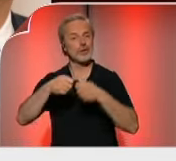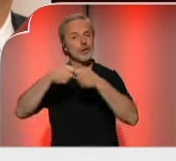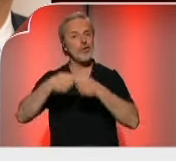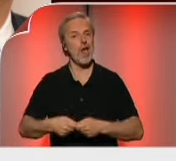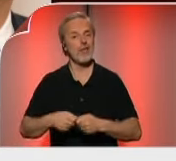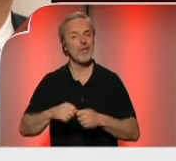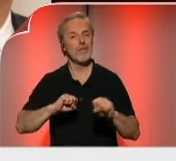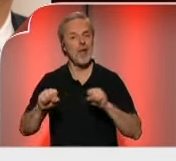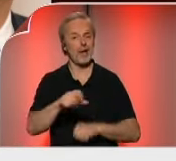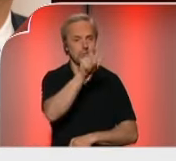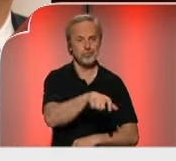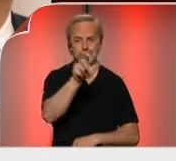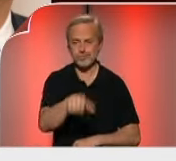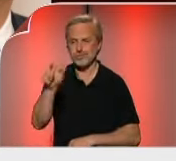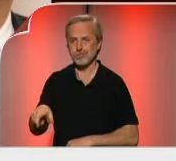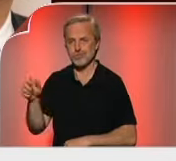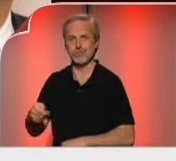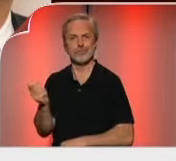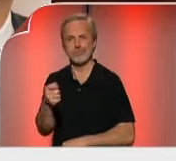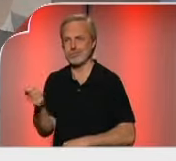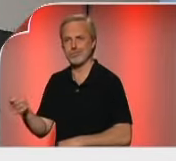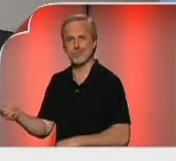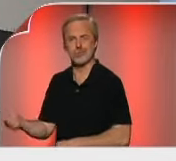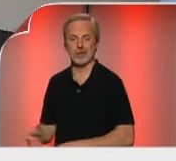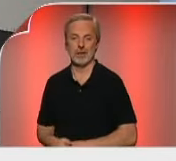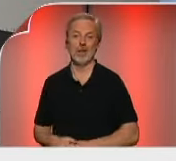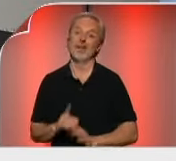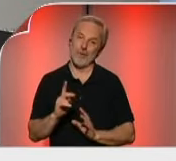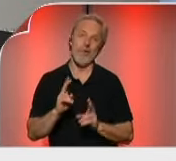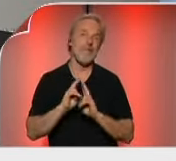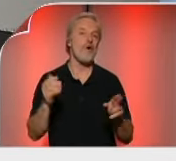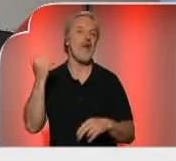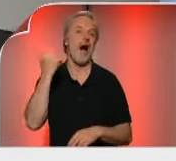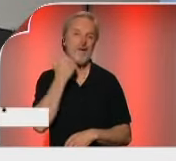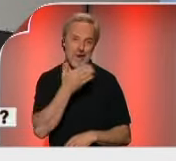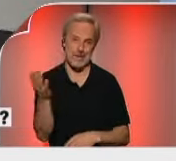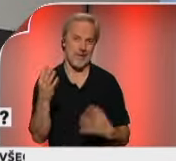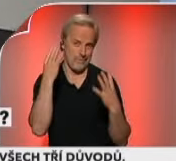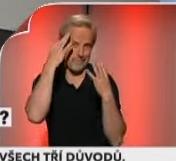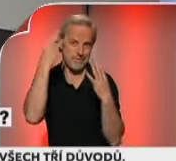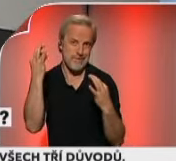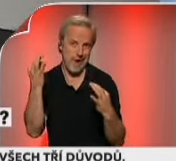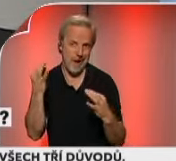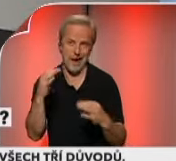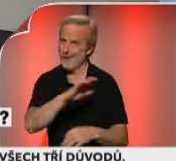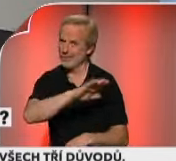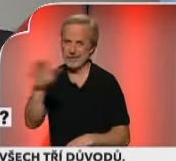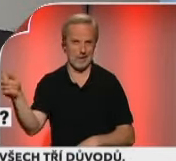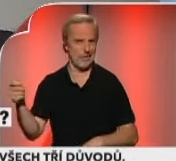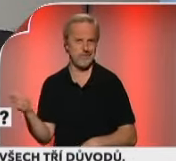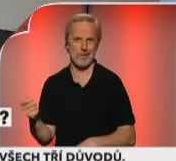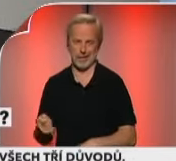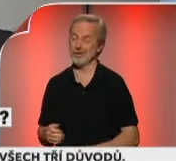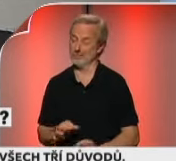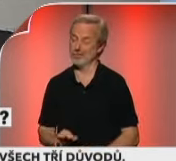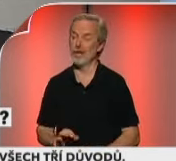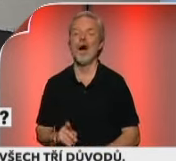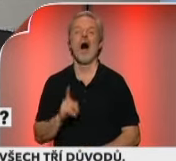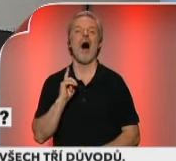všichni členové tehdejšího kabinetu tak možná že by si to veřejnost přála Aby to tak bylo Já myslím že bychom teď